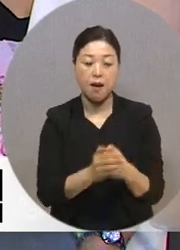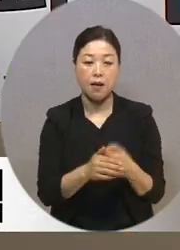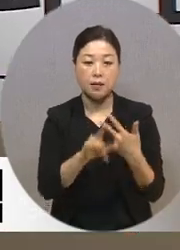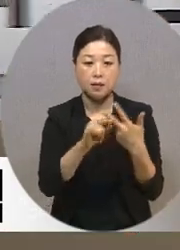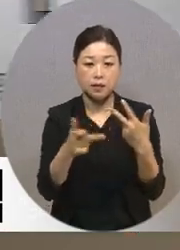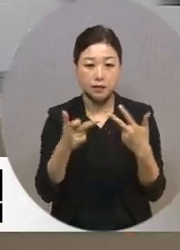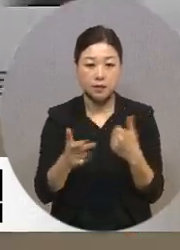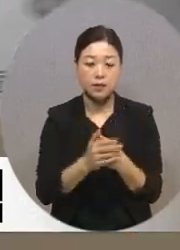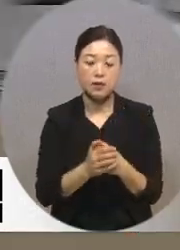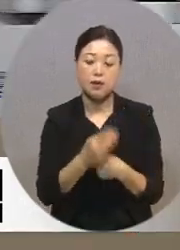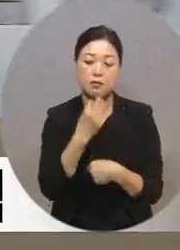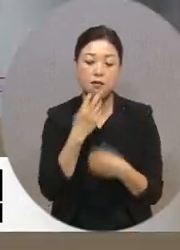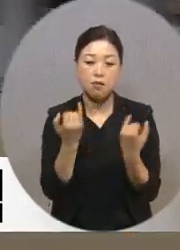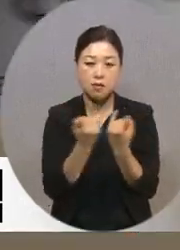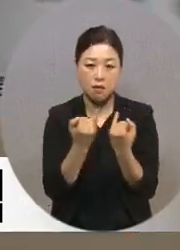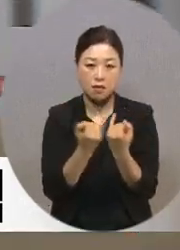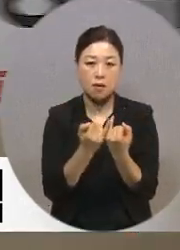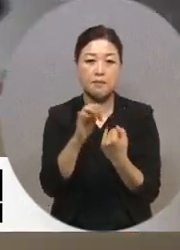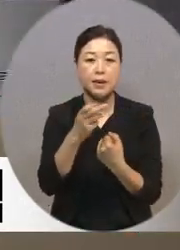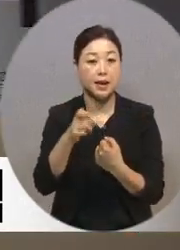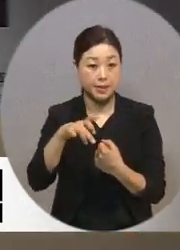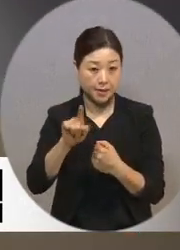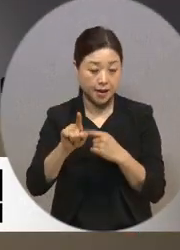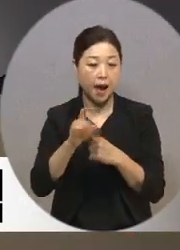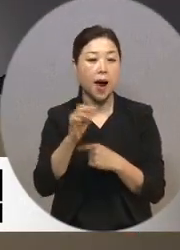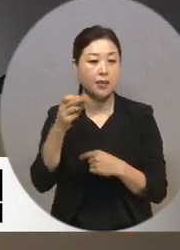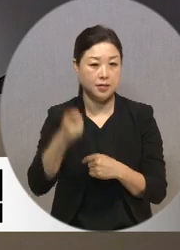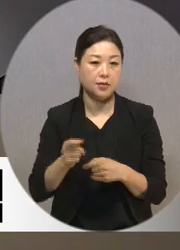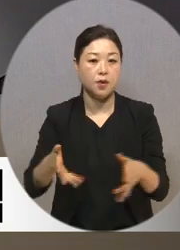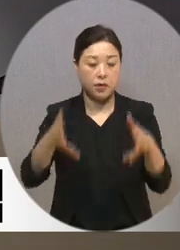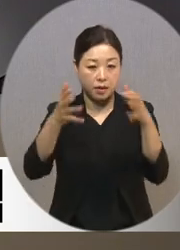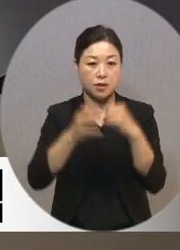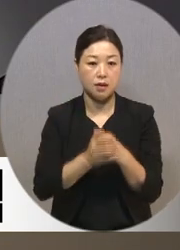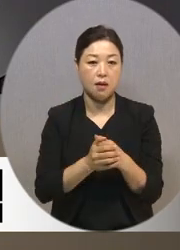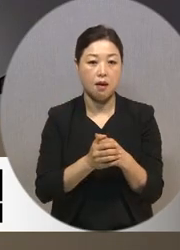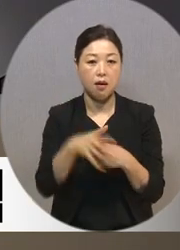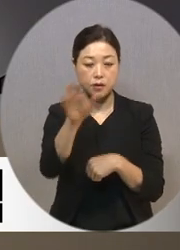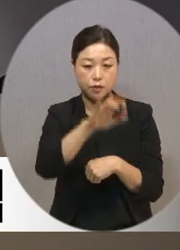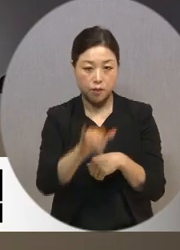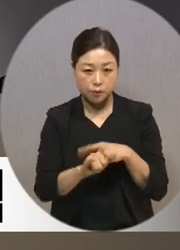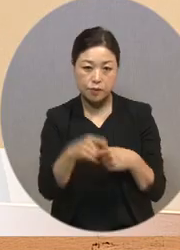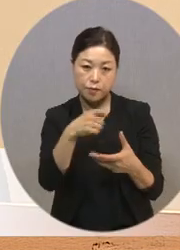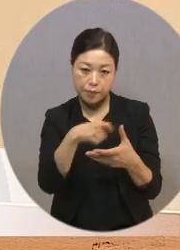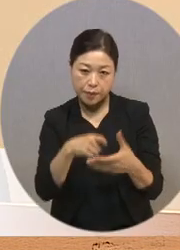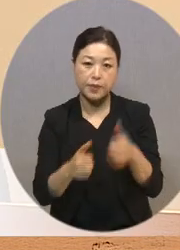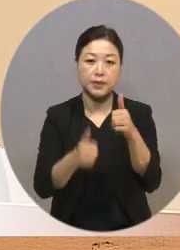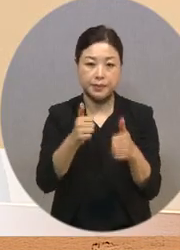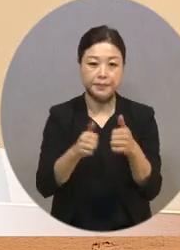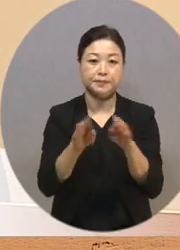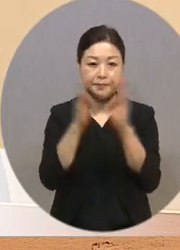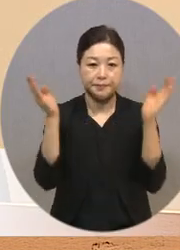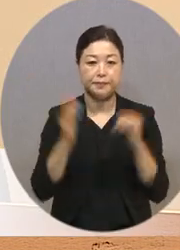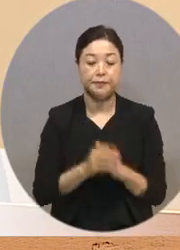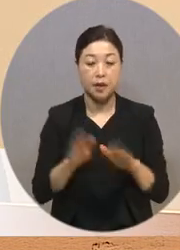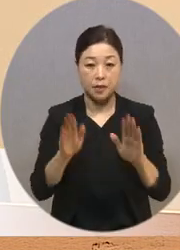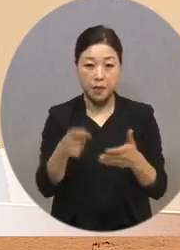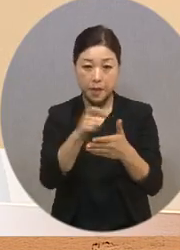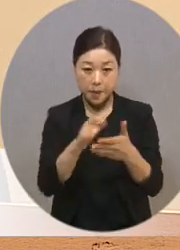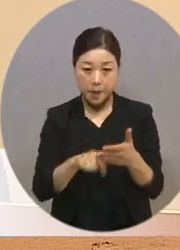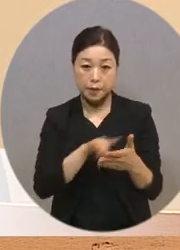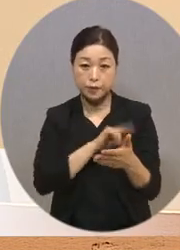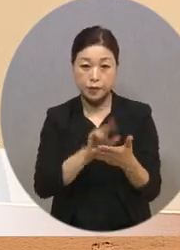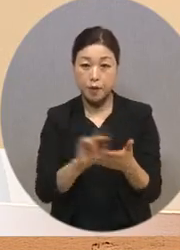아트홀봄에서 제26회 전국 초중고등학생 101장 시상식이 열렸습니다. 이번 101장